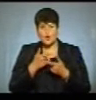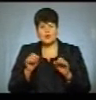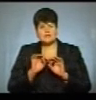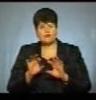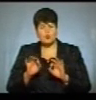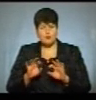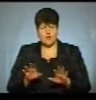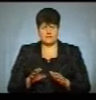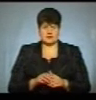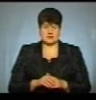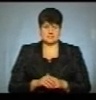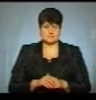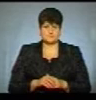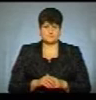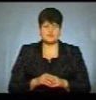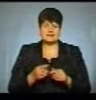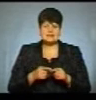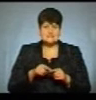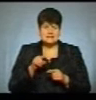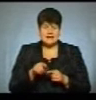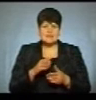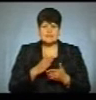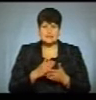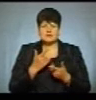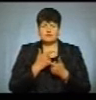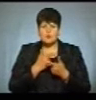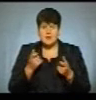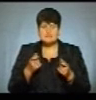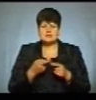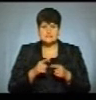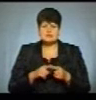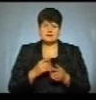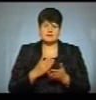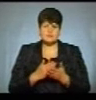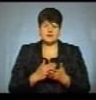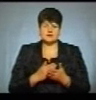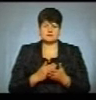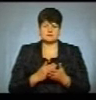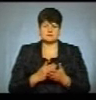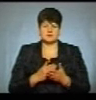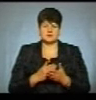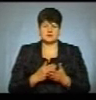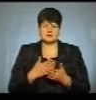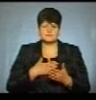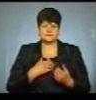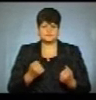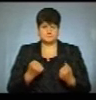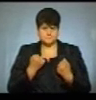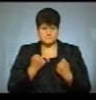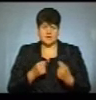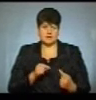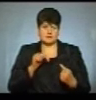Про інформованість – це є, скажімо, інформація, це є зброя наша